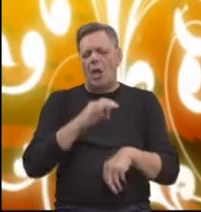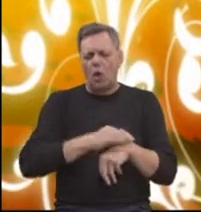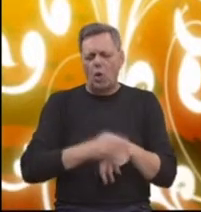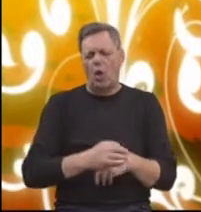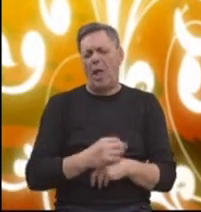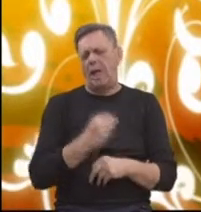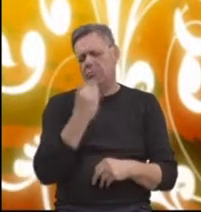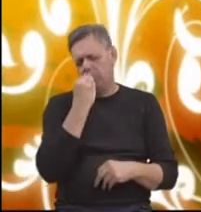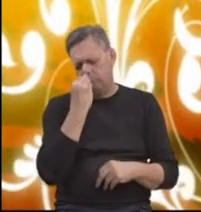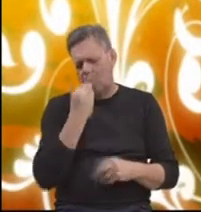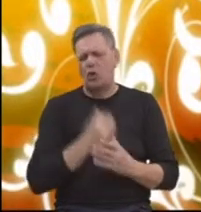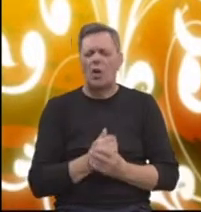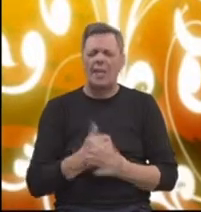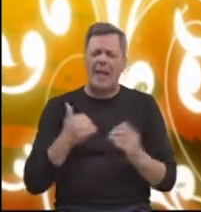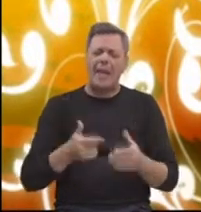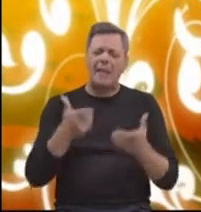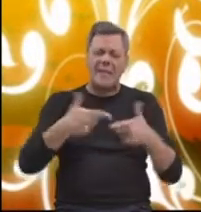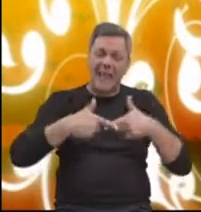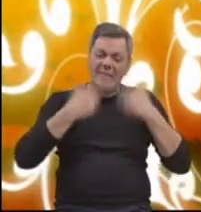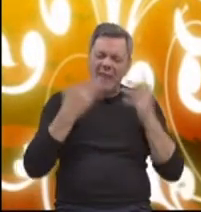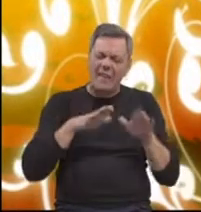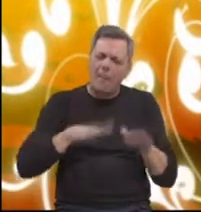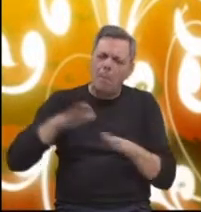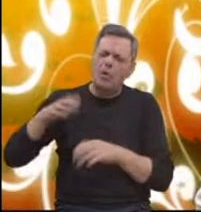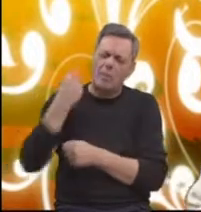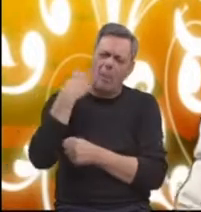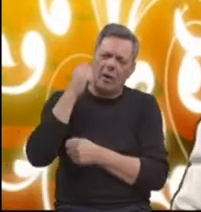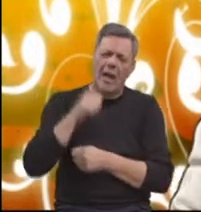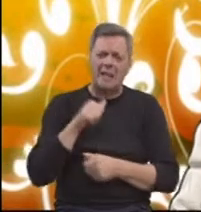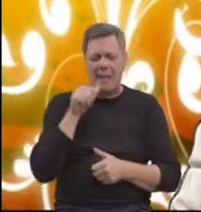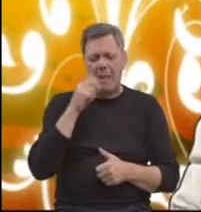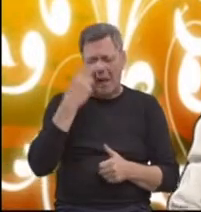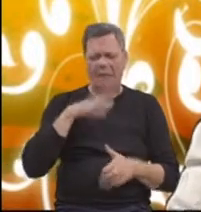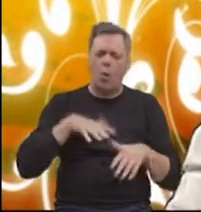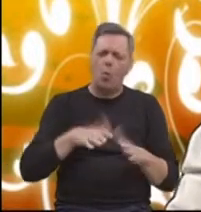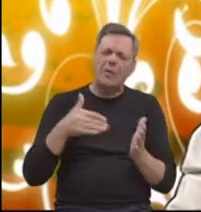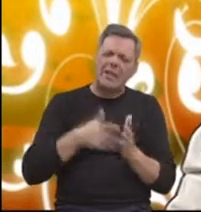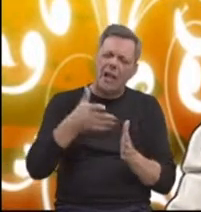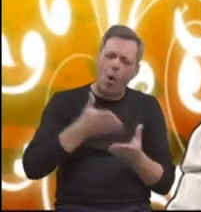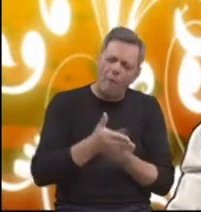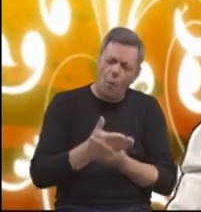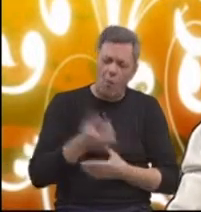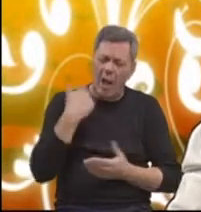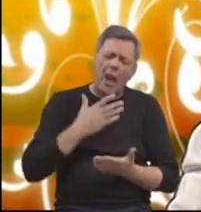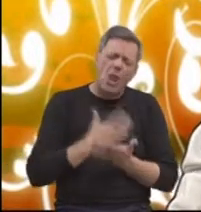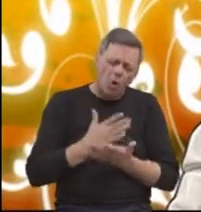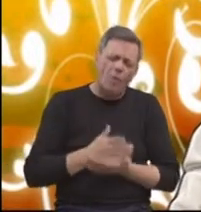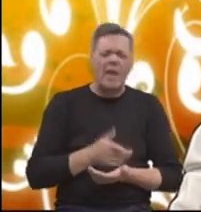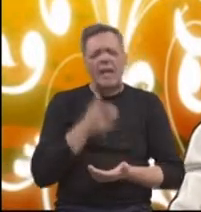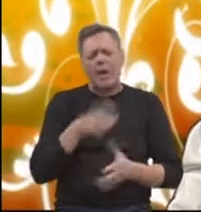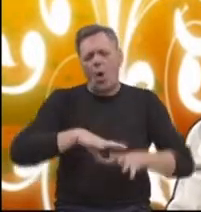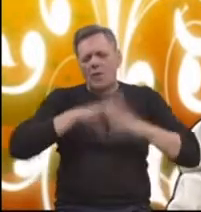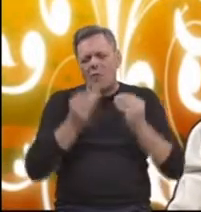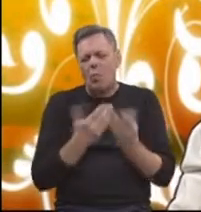samu prehranu. Danas se ta svijest postepeno gradi i lagano ljudi traže te usluge, međutim još je uvijek to sve skupa